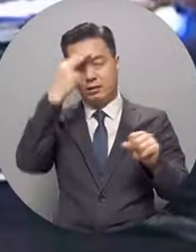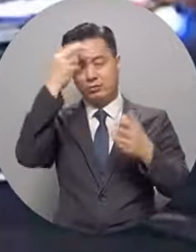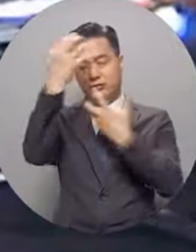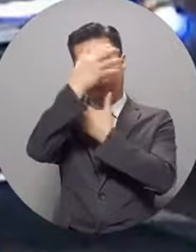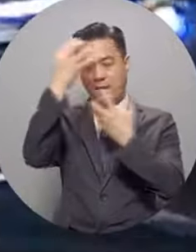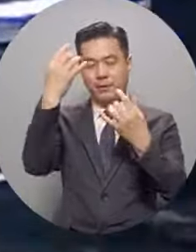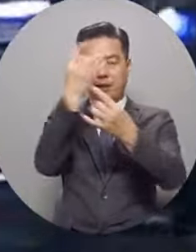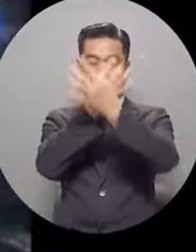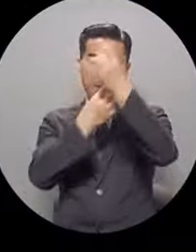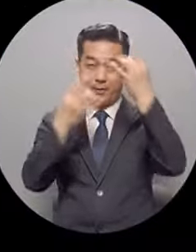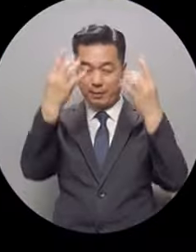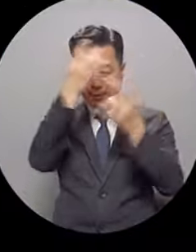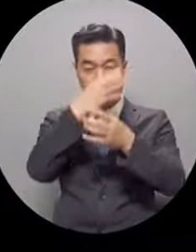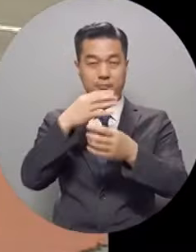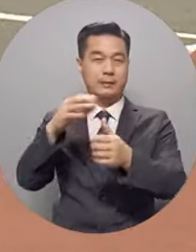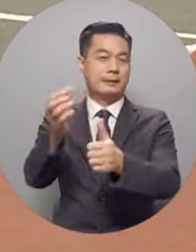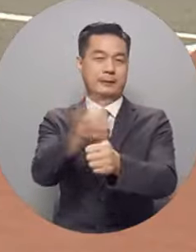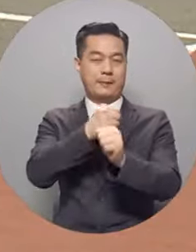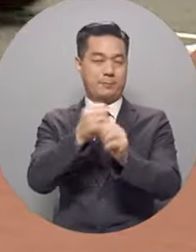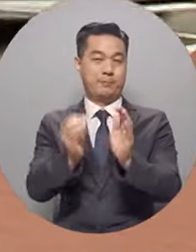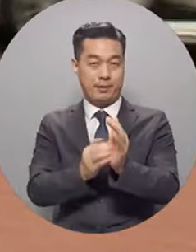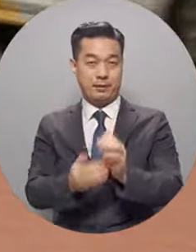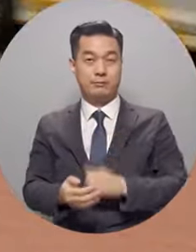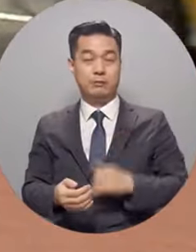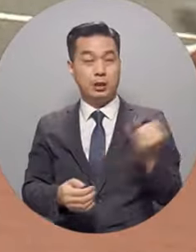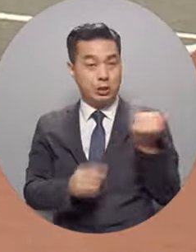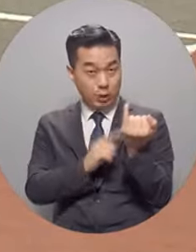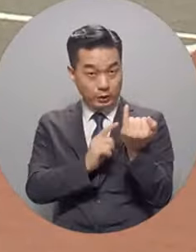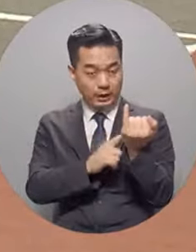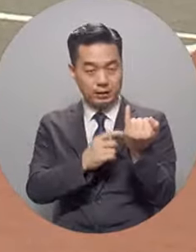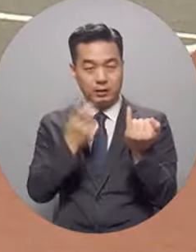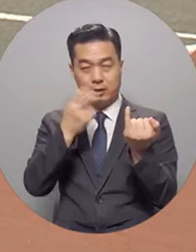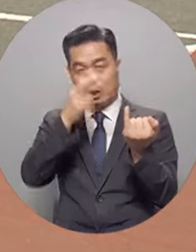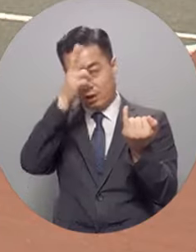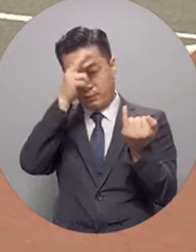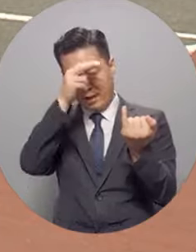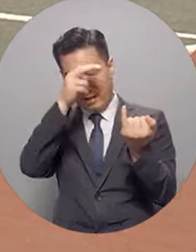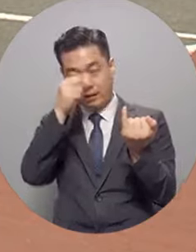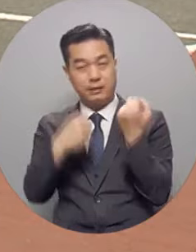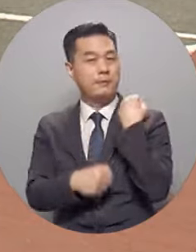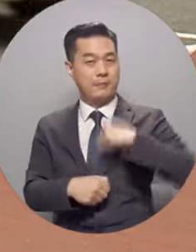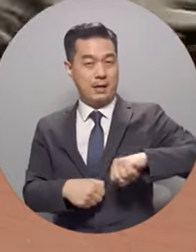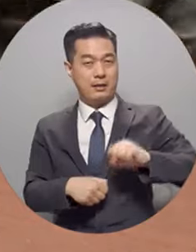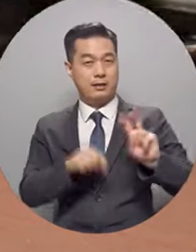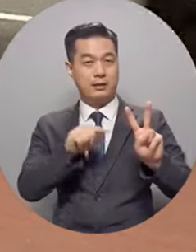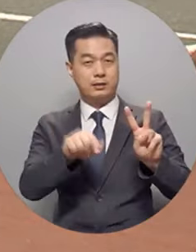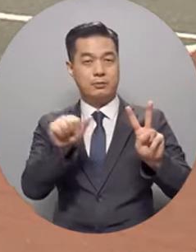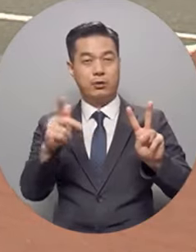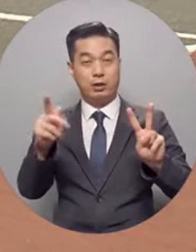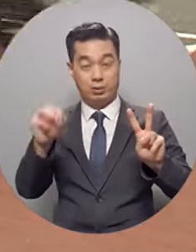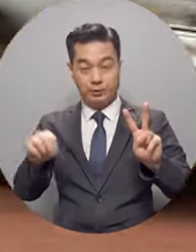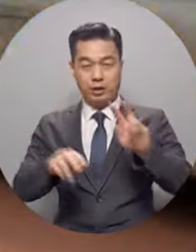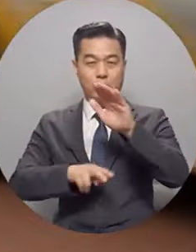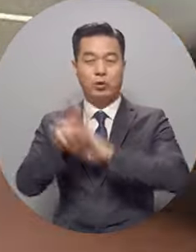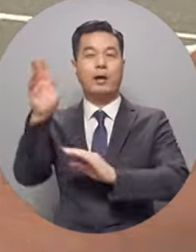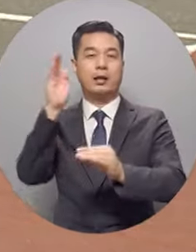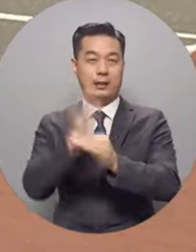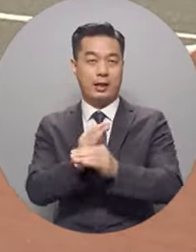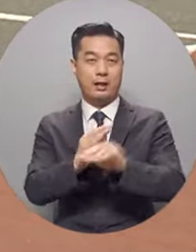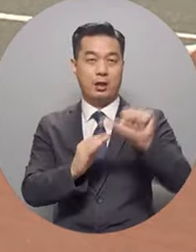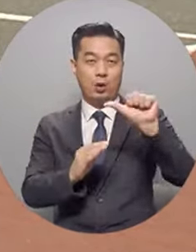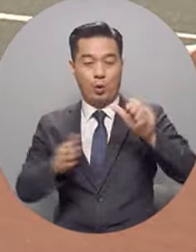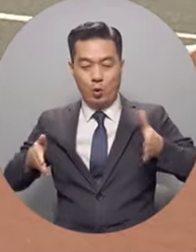운전자를 체포했습니다 해당 여성은 경찰의 건에 부응하고 2.5km 가량을 달아나다 이곳 오거리에서